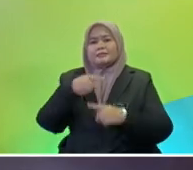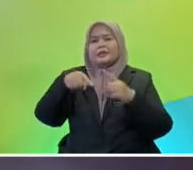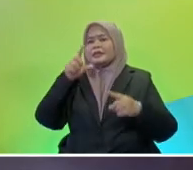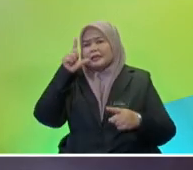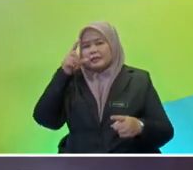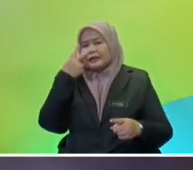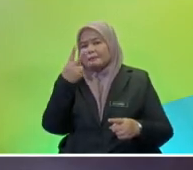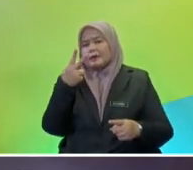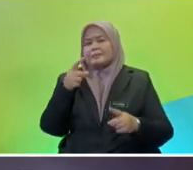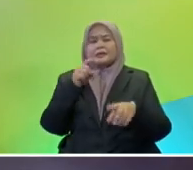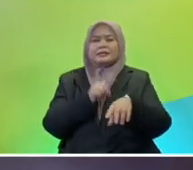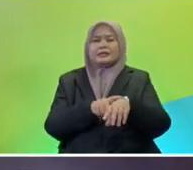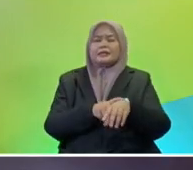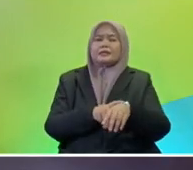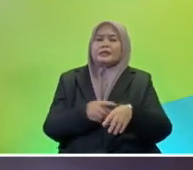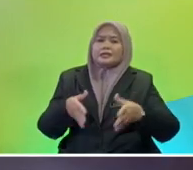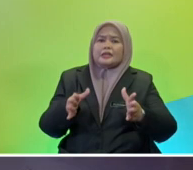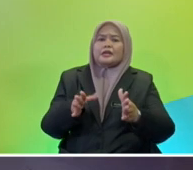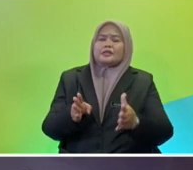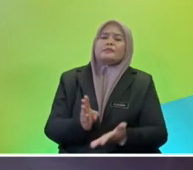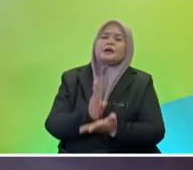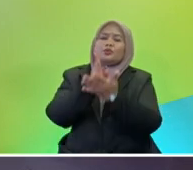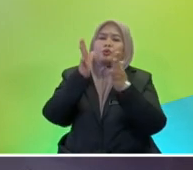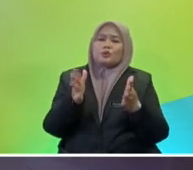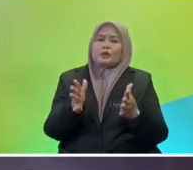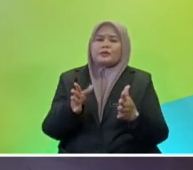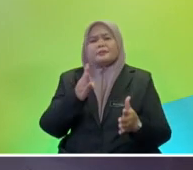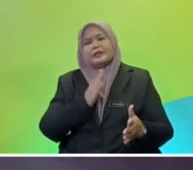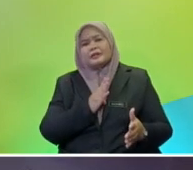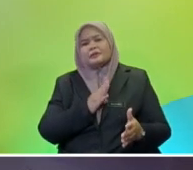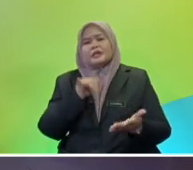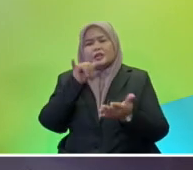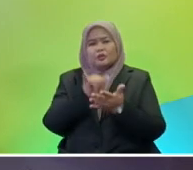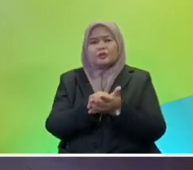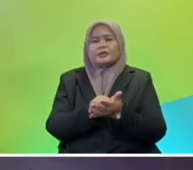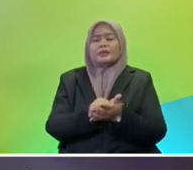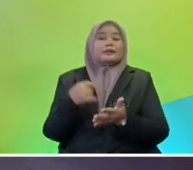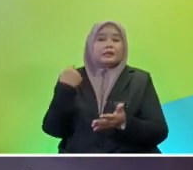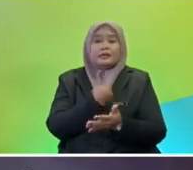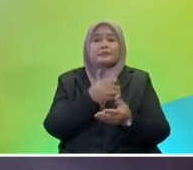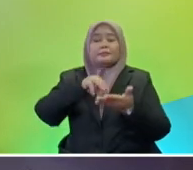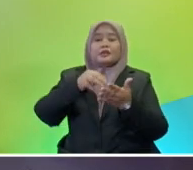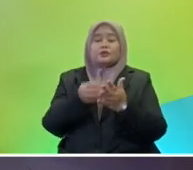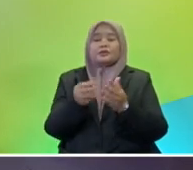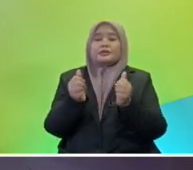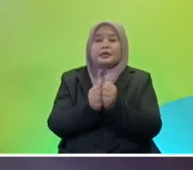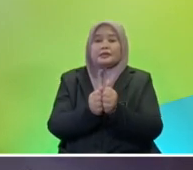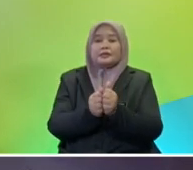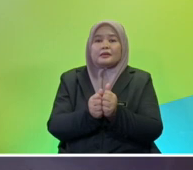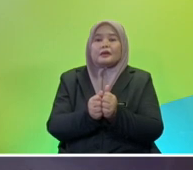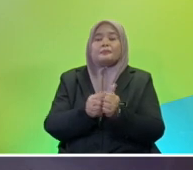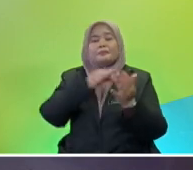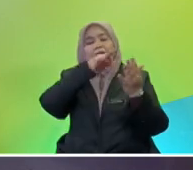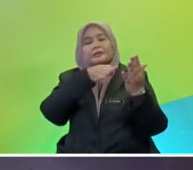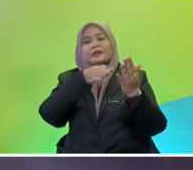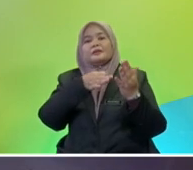nampak di tengah jalan di boleh membantu orang yang kurang jadi beradab jadi itu adalah itu yang dimaksudkan dengan pun